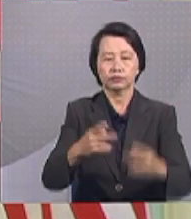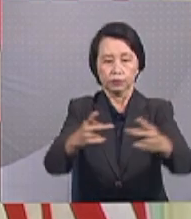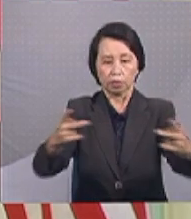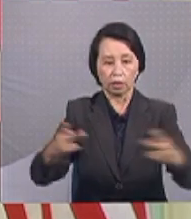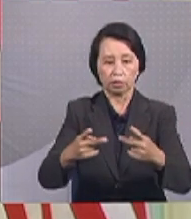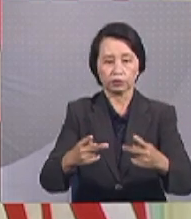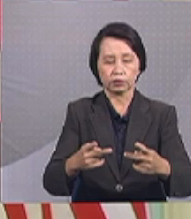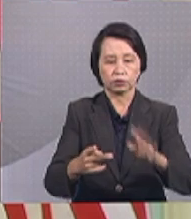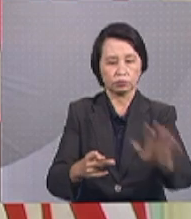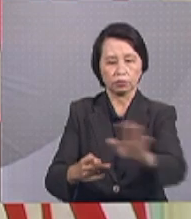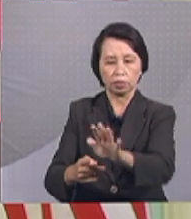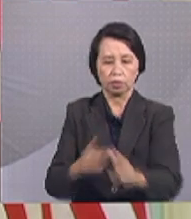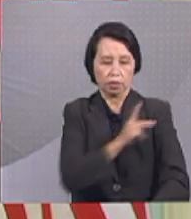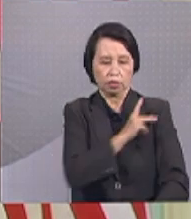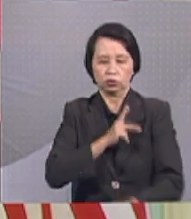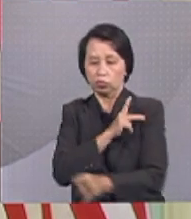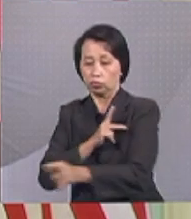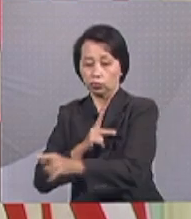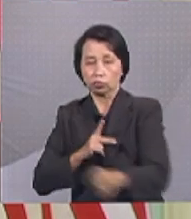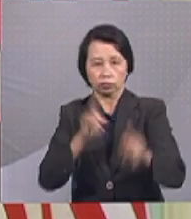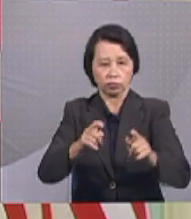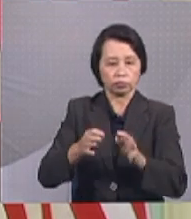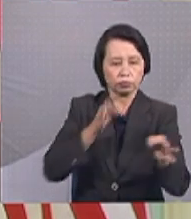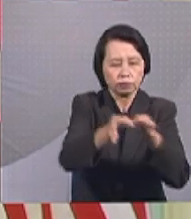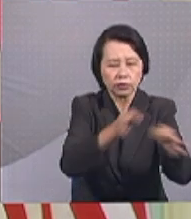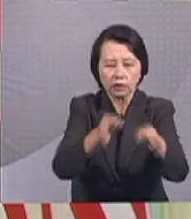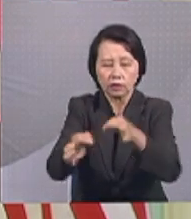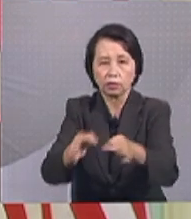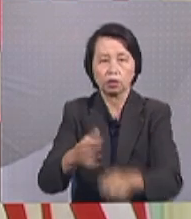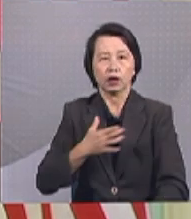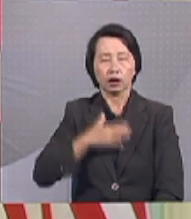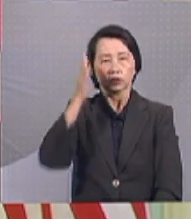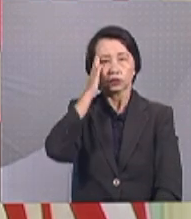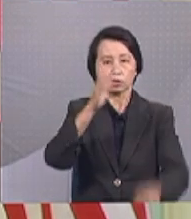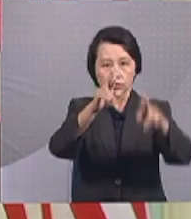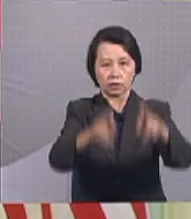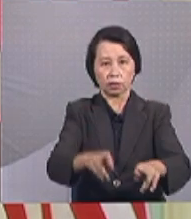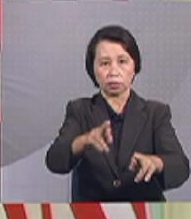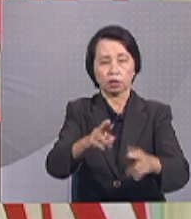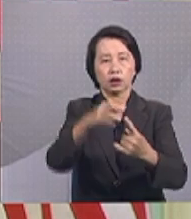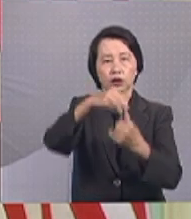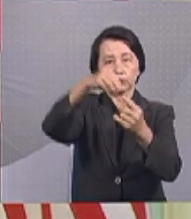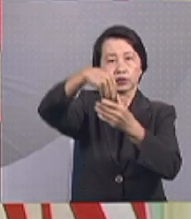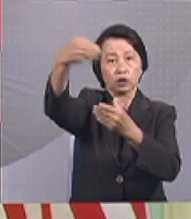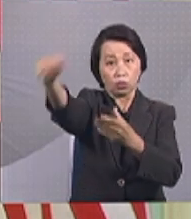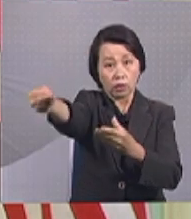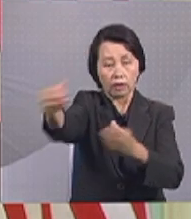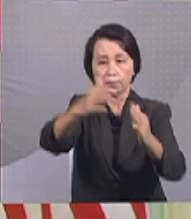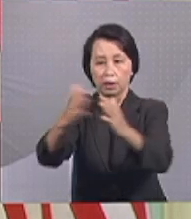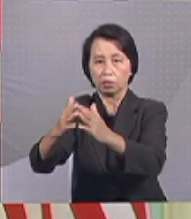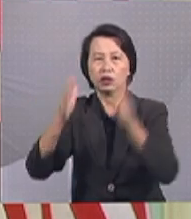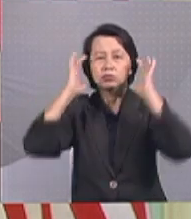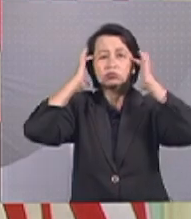mereka perlu diperjelaskan. Saya tahu mungkin ramai di kalangan rakyat kita, terutamanya di luar bandar dan sebagainya,